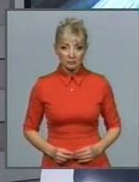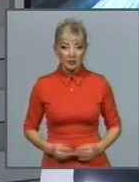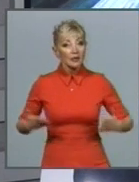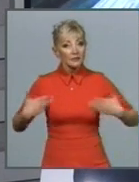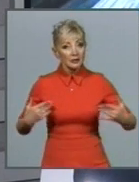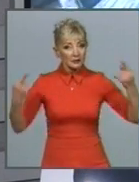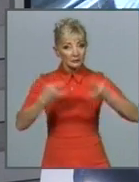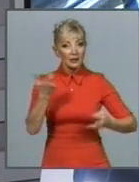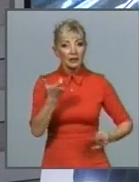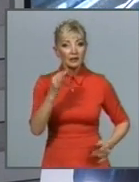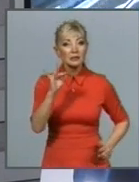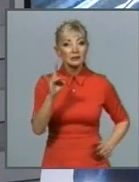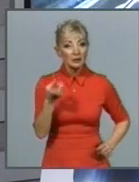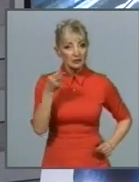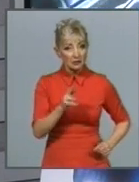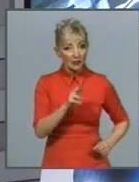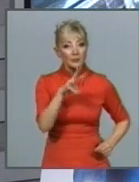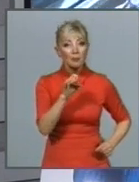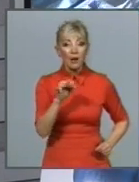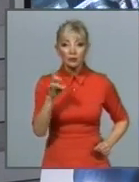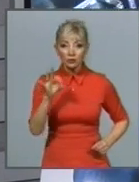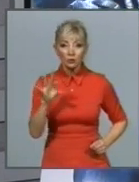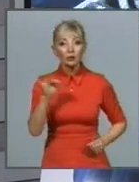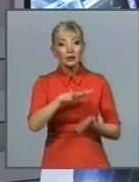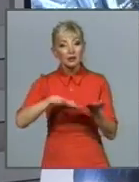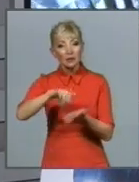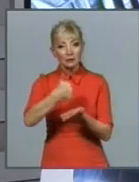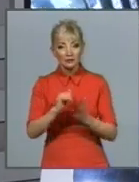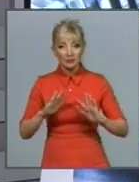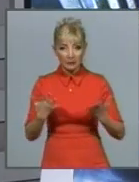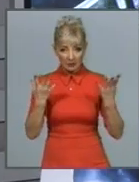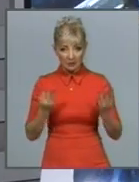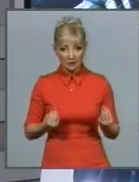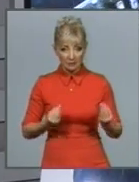Мої вітання в ефірі «Харківські Ізвістія» у студії Анастасія Марченко і далі про головні події дня.